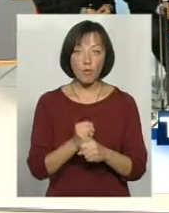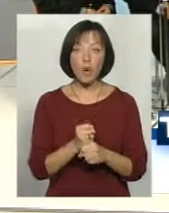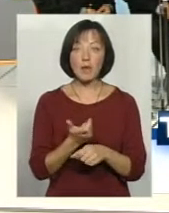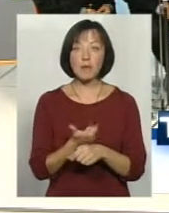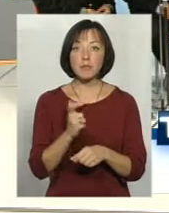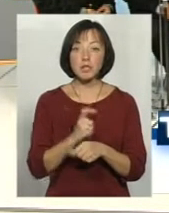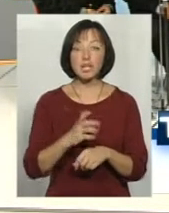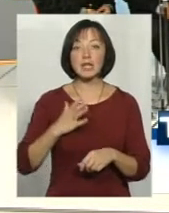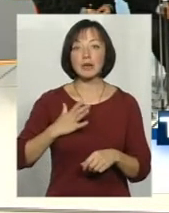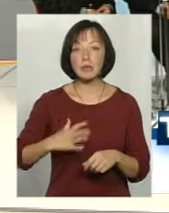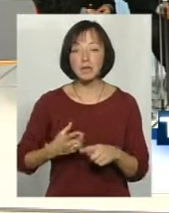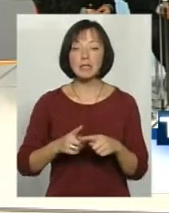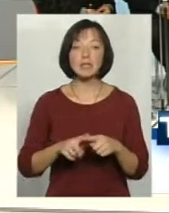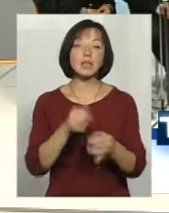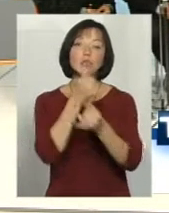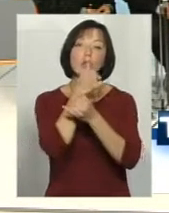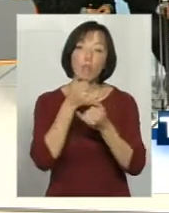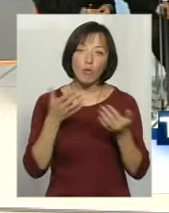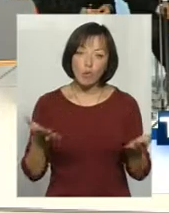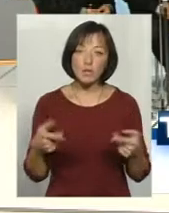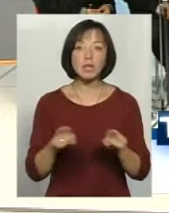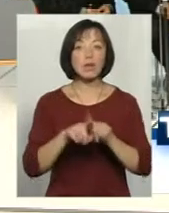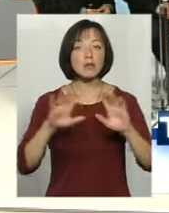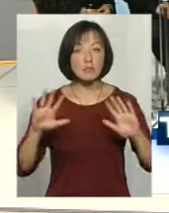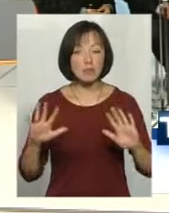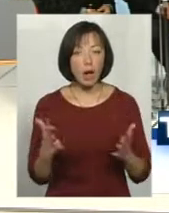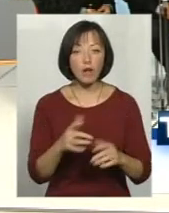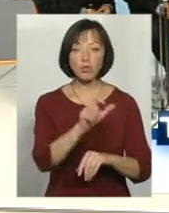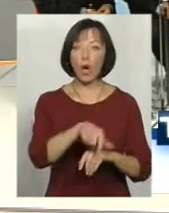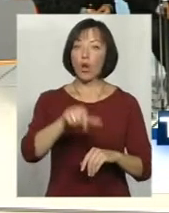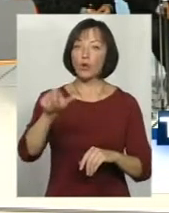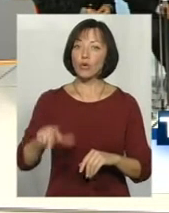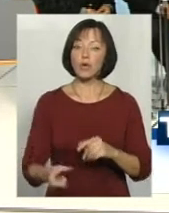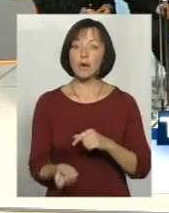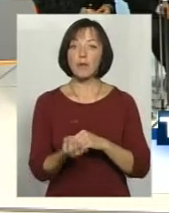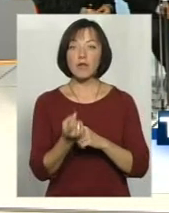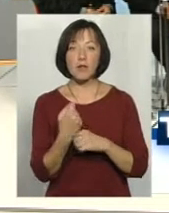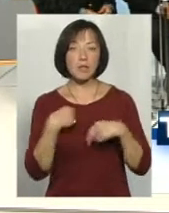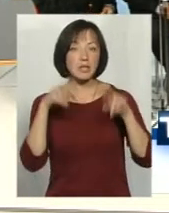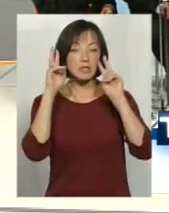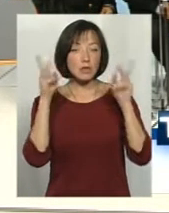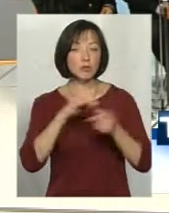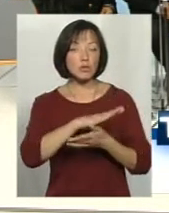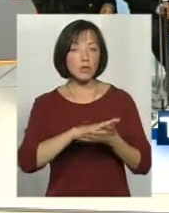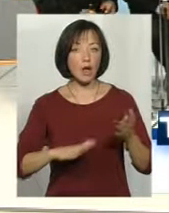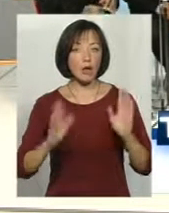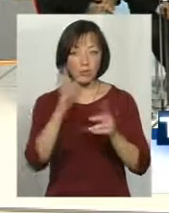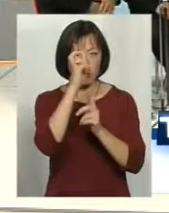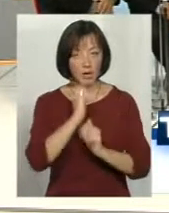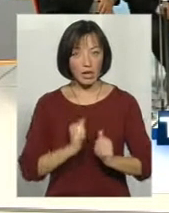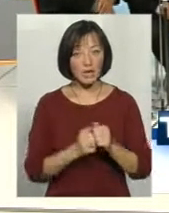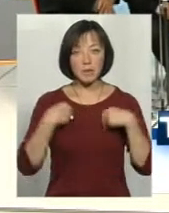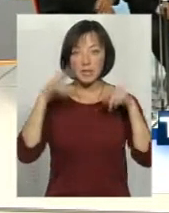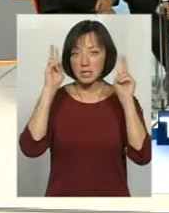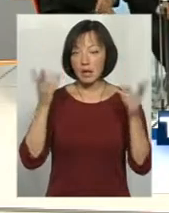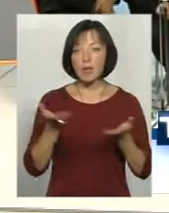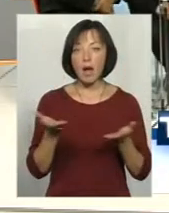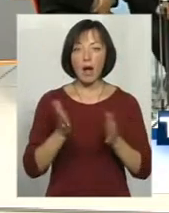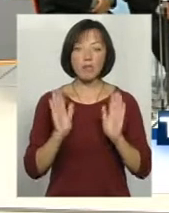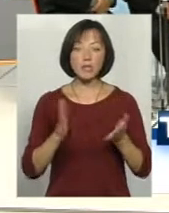більше терпіти це не можна. Так сталося. Люди появляються. Ми не знаємо, що буде далі в країні. Ми не знаємо, яка